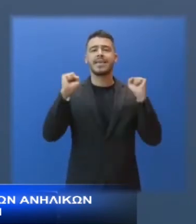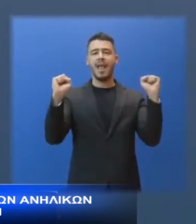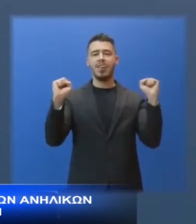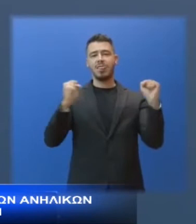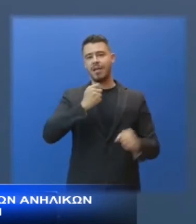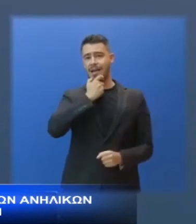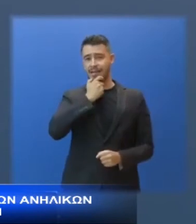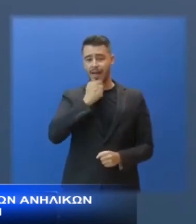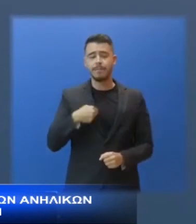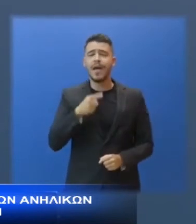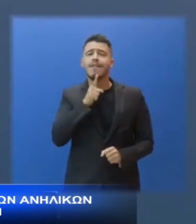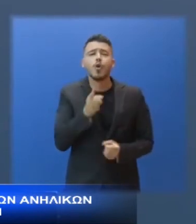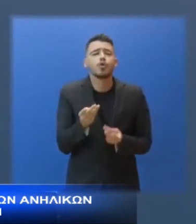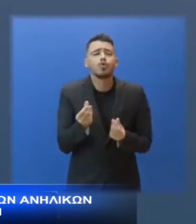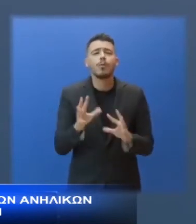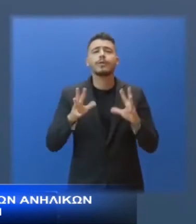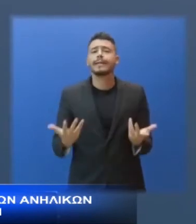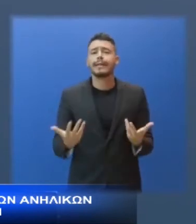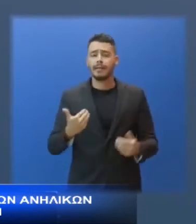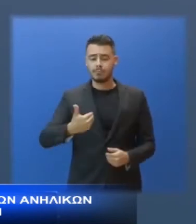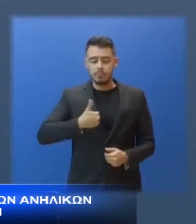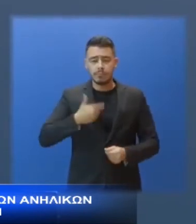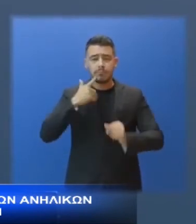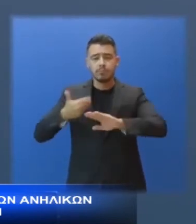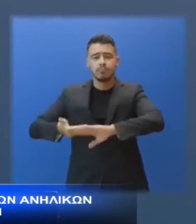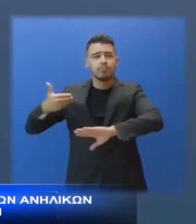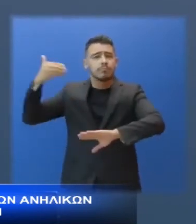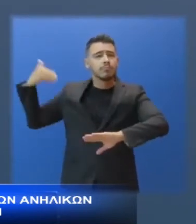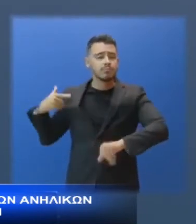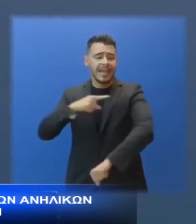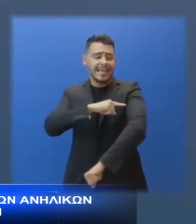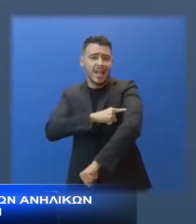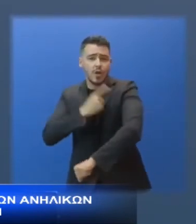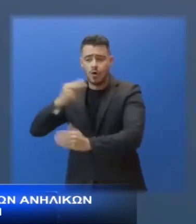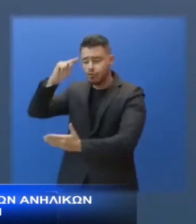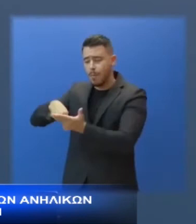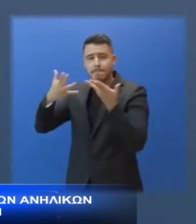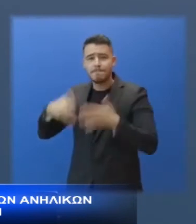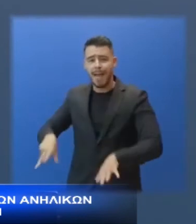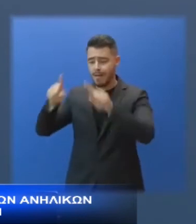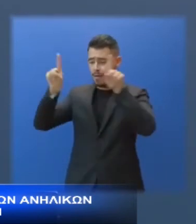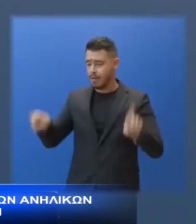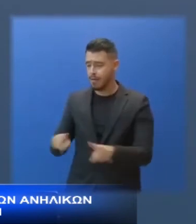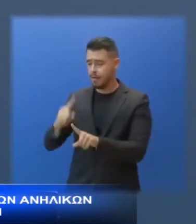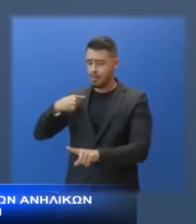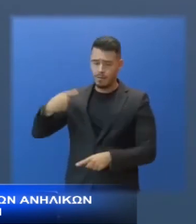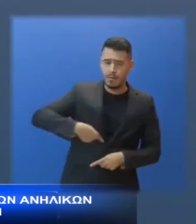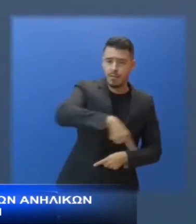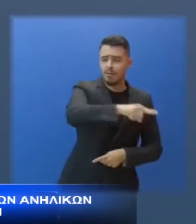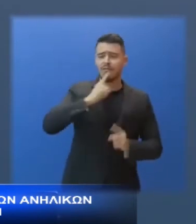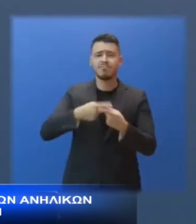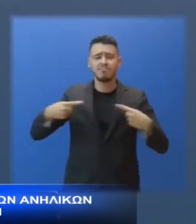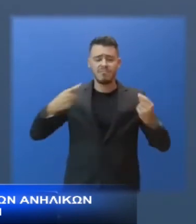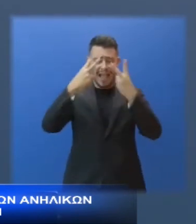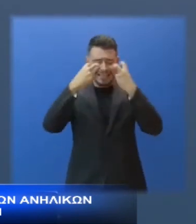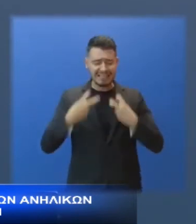έχουν πλήρη πρόσβαση στο ιστορικό των ιατρικών συνταγών και παραπεμπτικών τους, που φτάνει πλέον μέχρι και το 2012, όταν ξεκίνησε η λειτουργία του